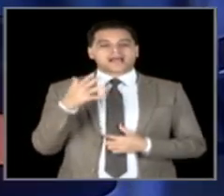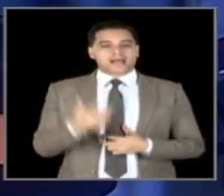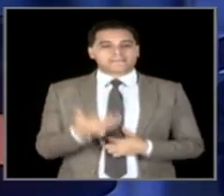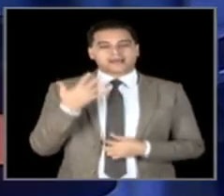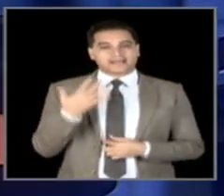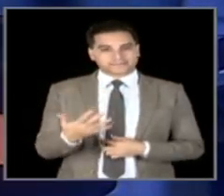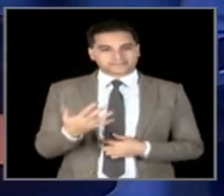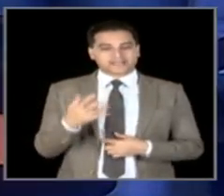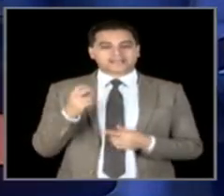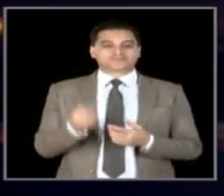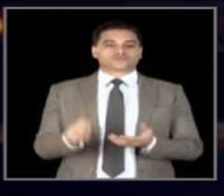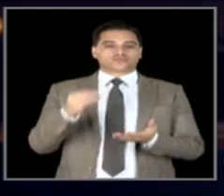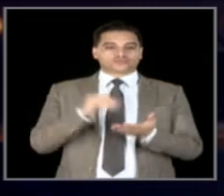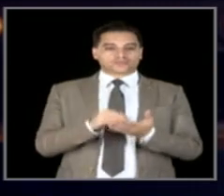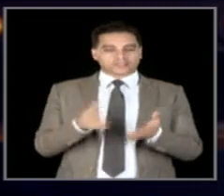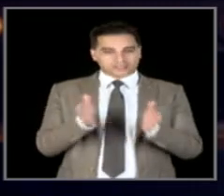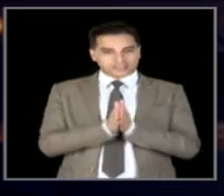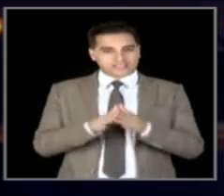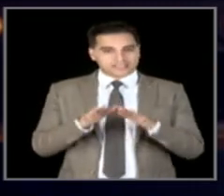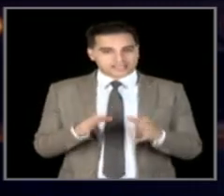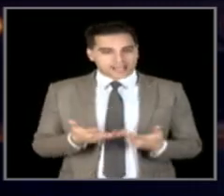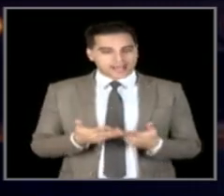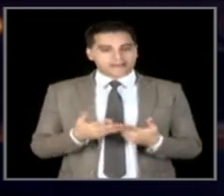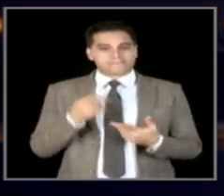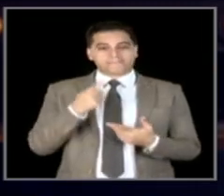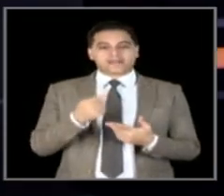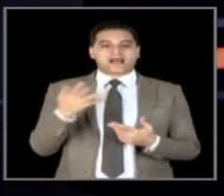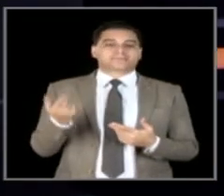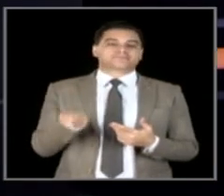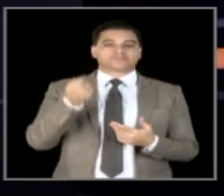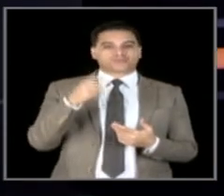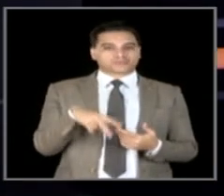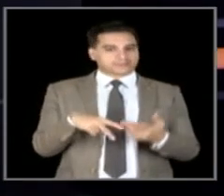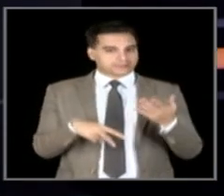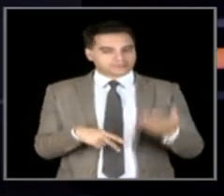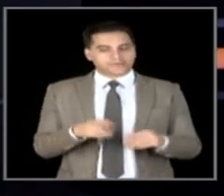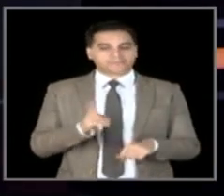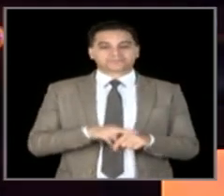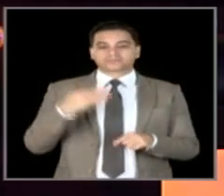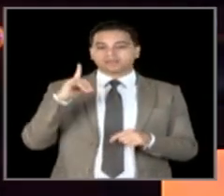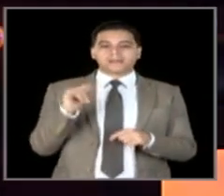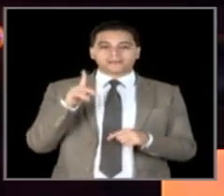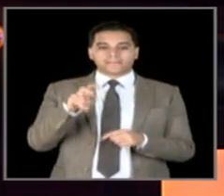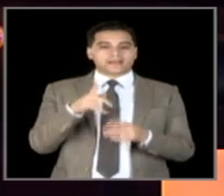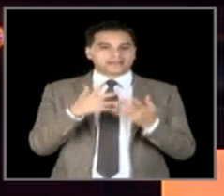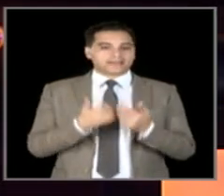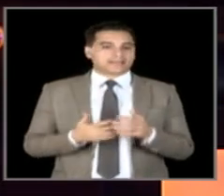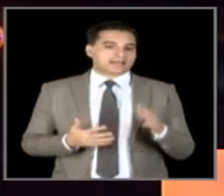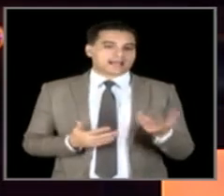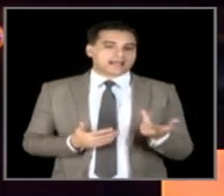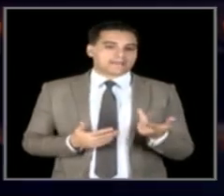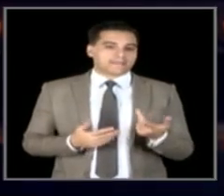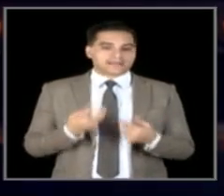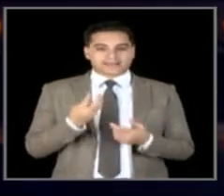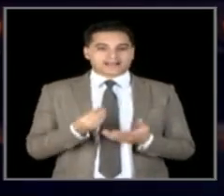5. 25 نقطه، وعشان نقطة دي بقيتوا 85. حبيبه كنت كام؟